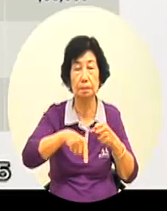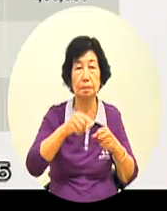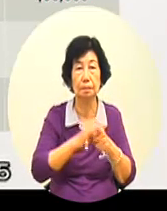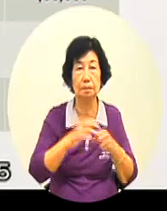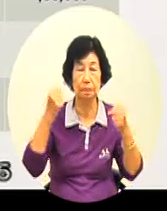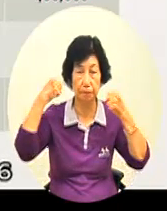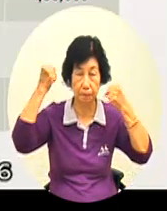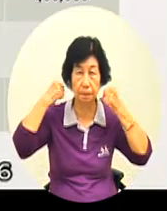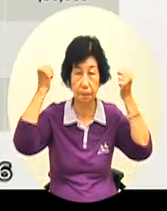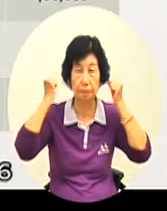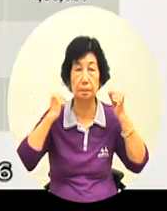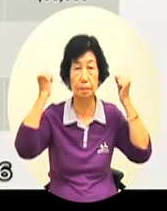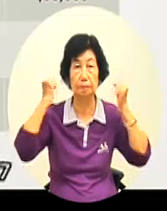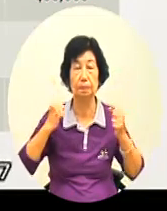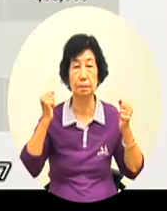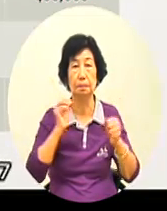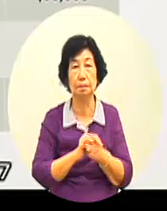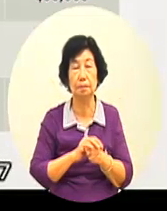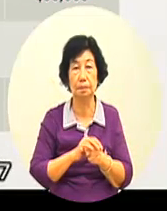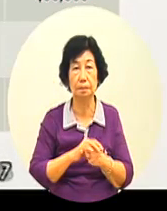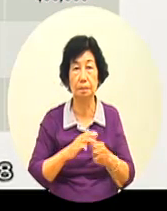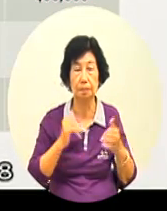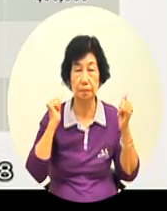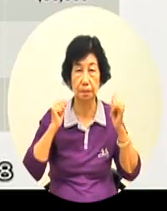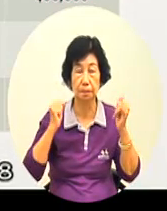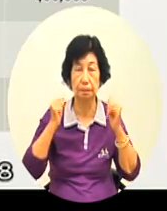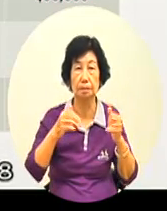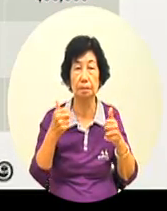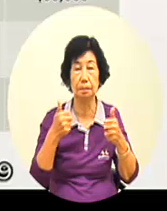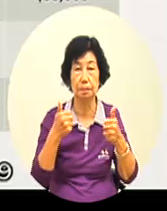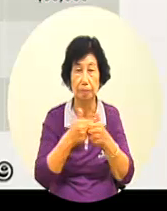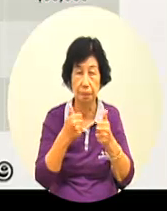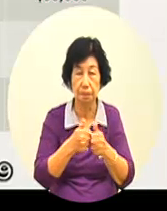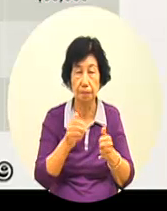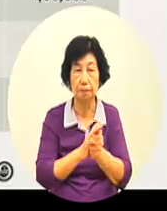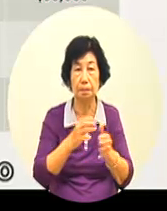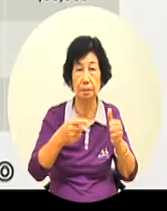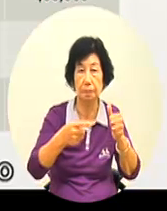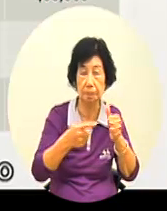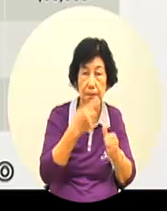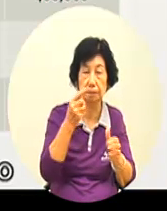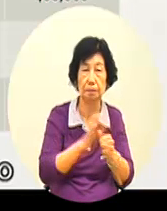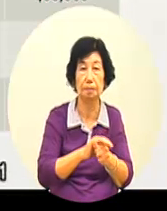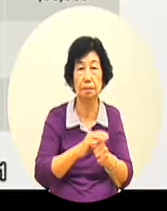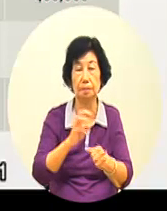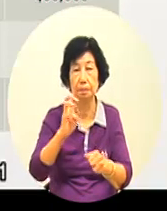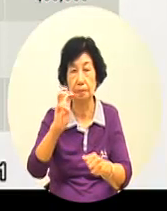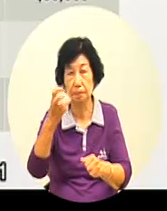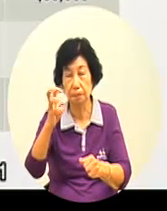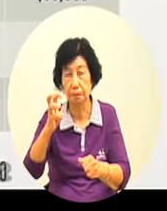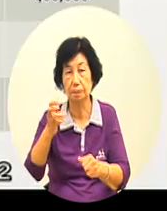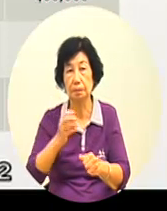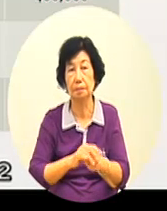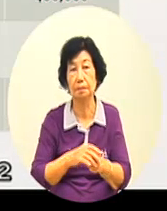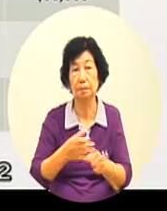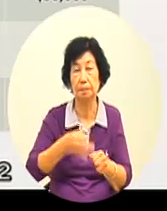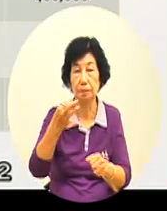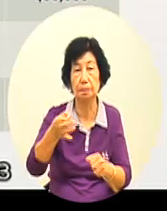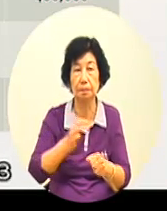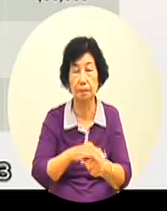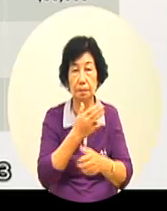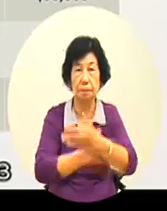全国运动会第一名哦30万，身障哈，身心障碍的同胞6万